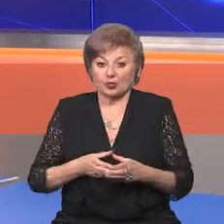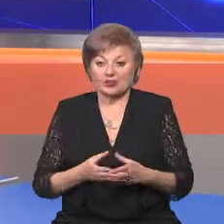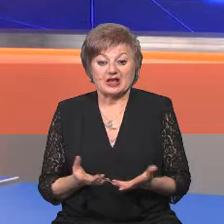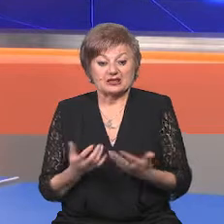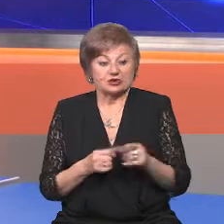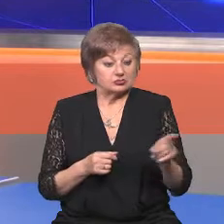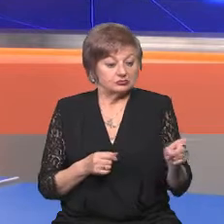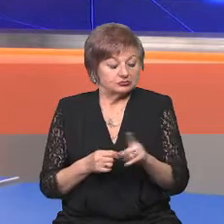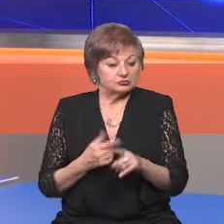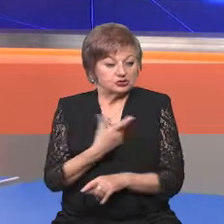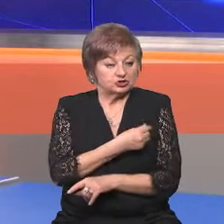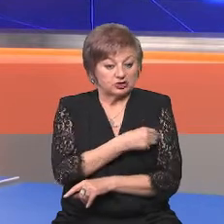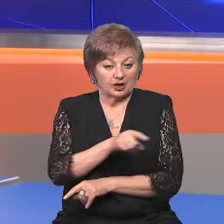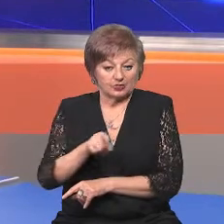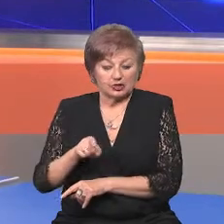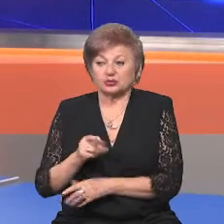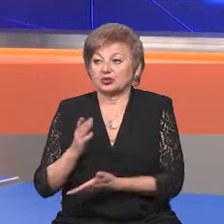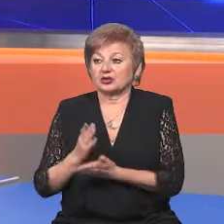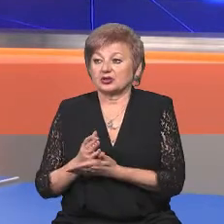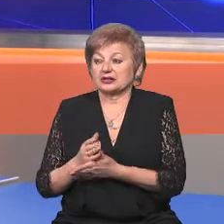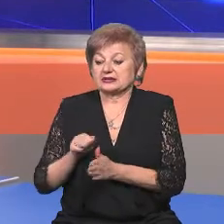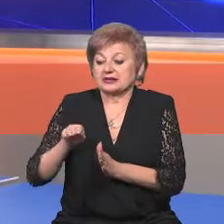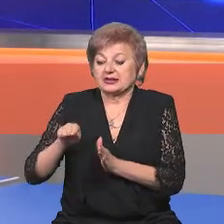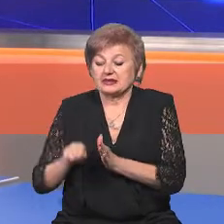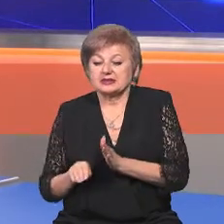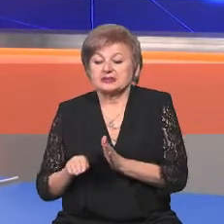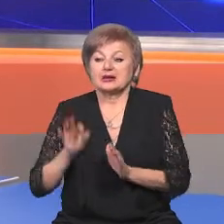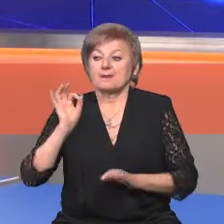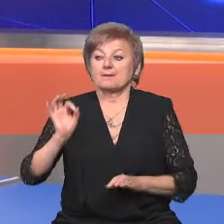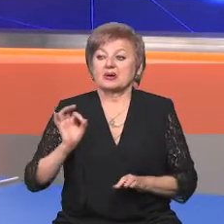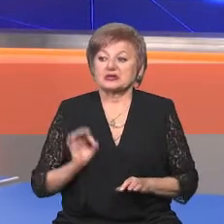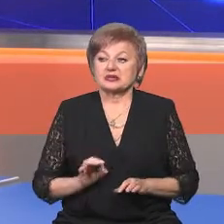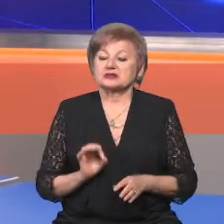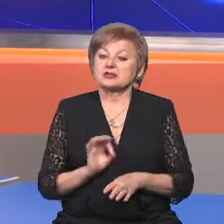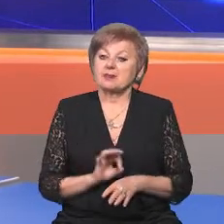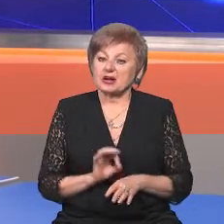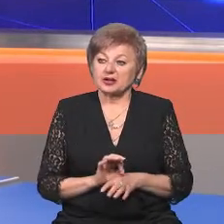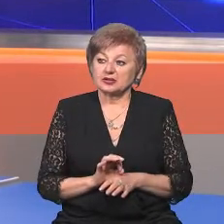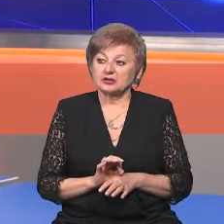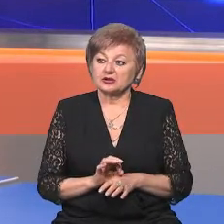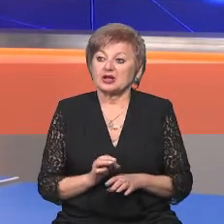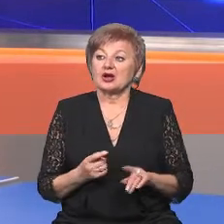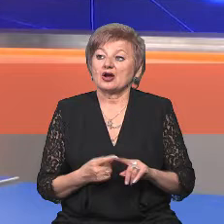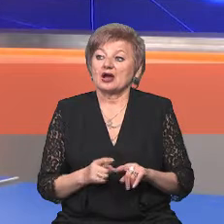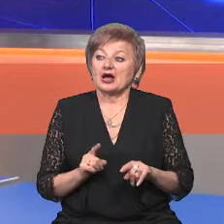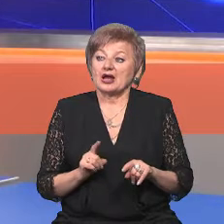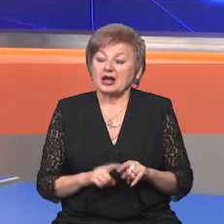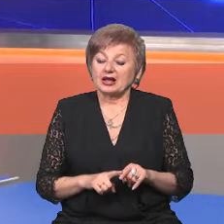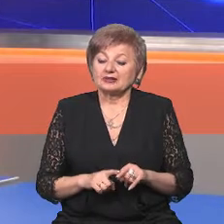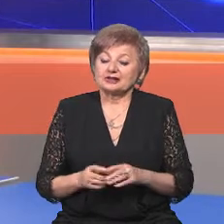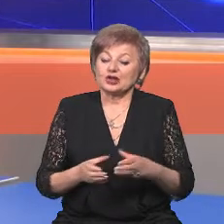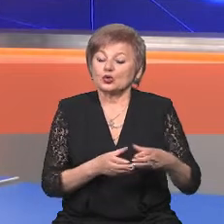щеплених, вони мають дуже низький відсоток вірогідності захворіти. Оцей колективний